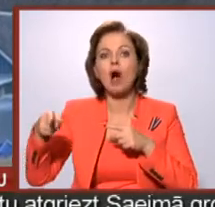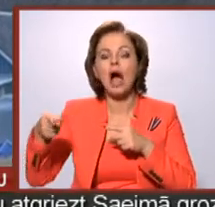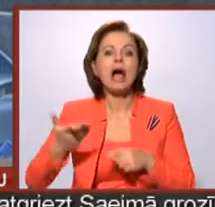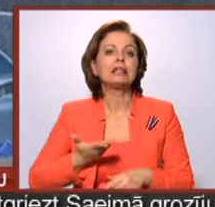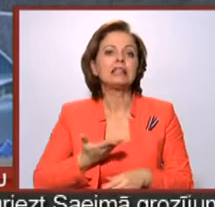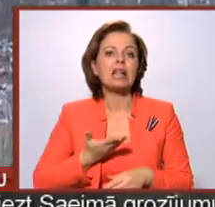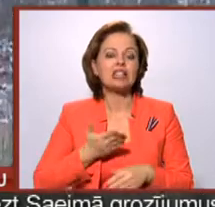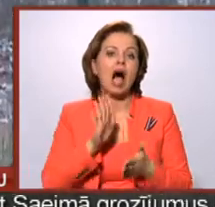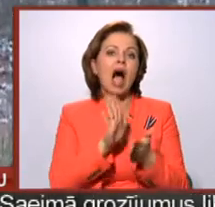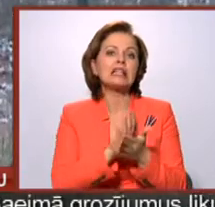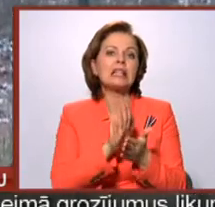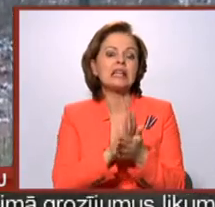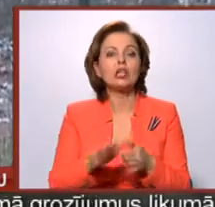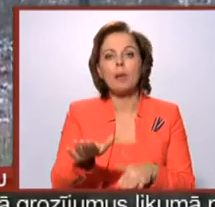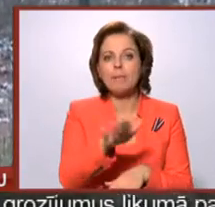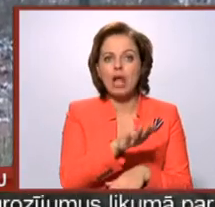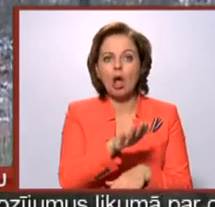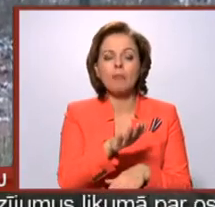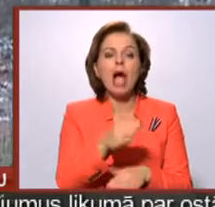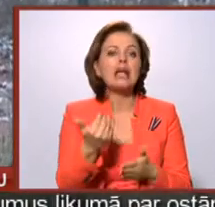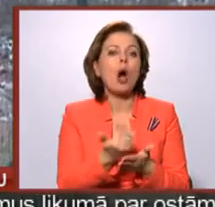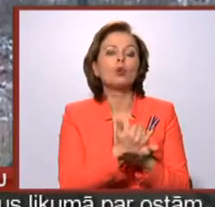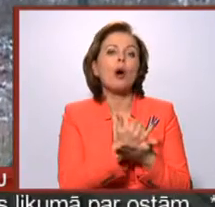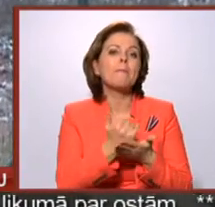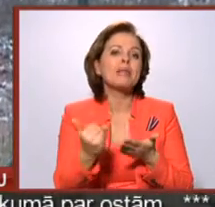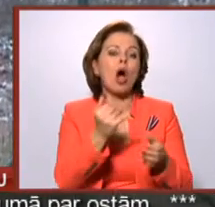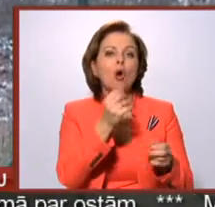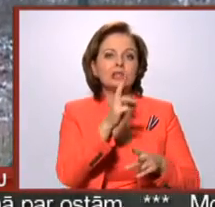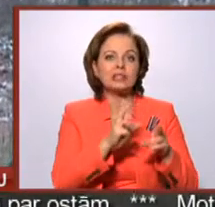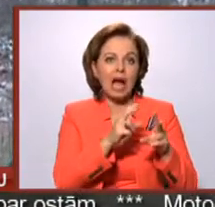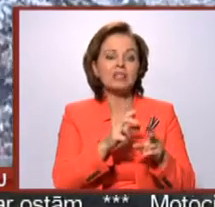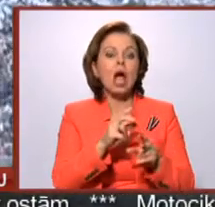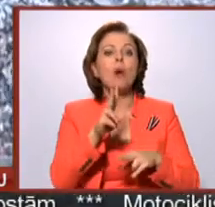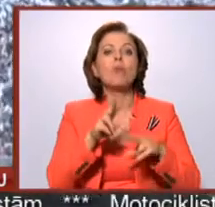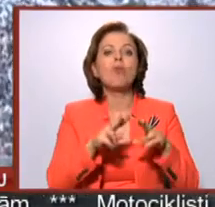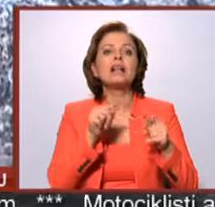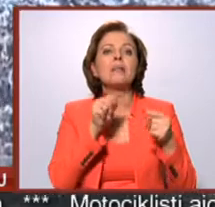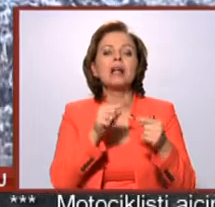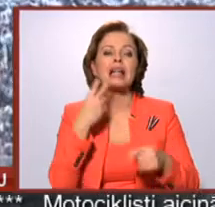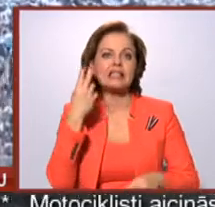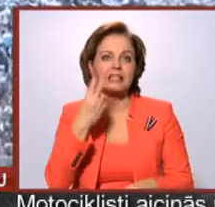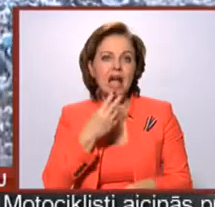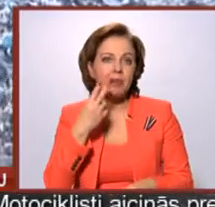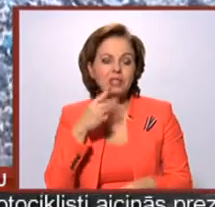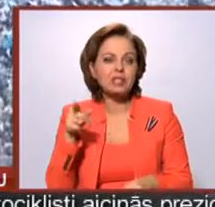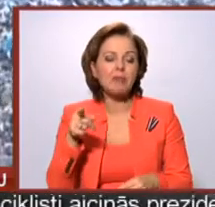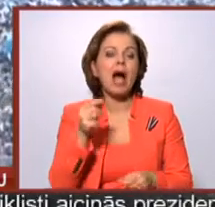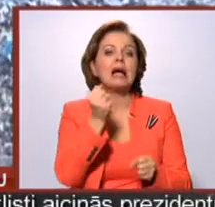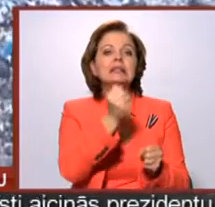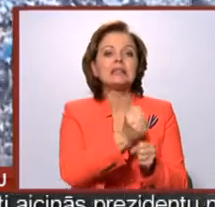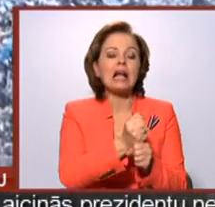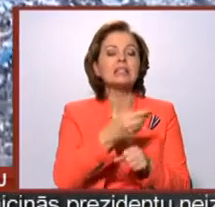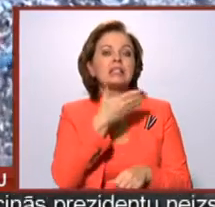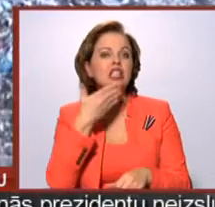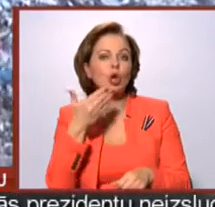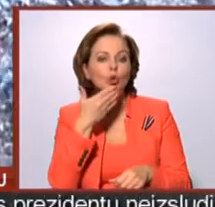atkrituma poligona. Arī jauno biogāzes staciju plānots būvēt pretī viņas saimniecībai. Biogāzes koģenerācijas stacijā siltums un